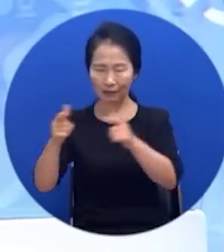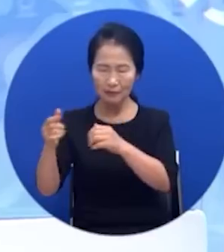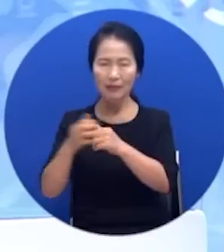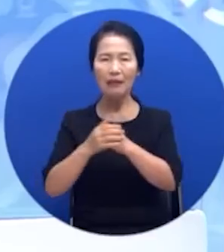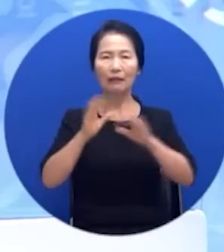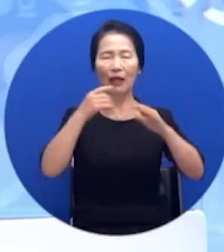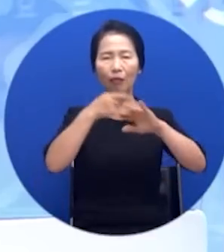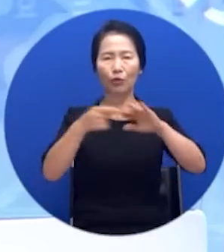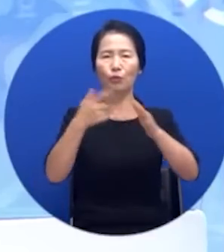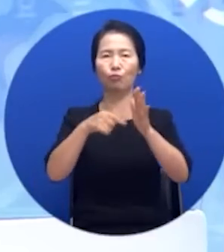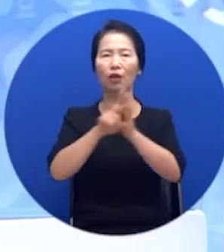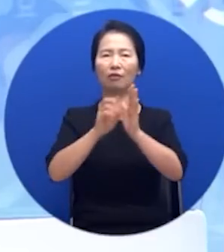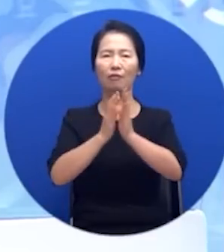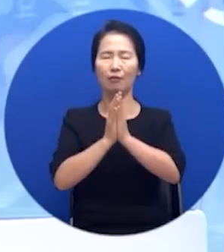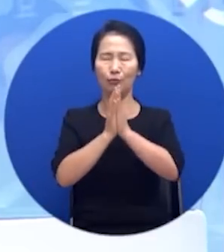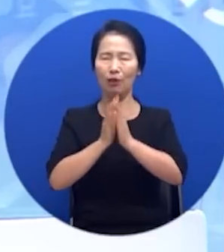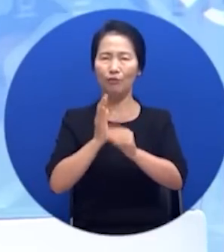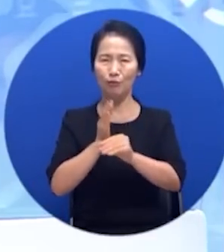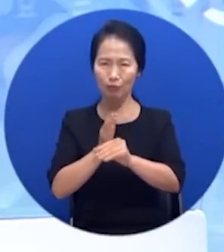함께 기도해주고 계십니다.